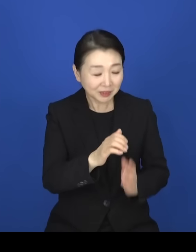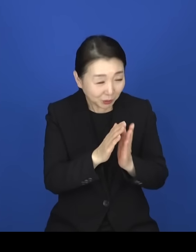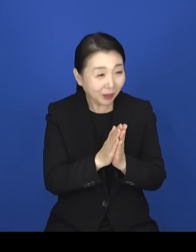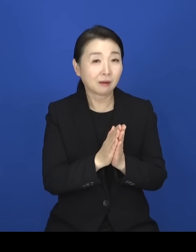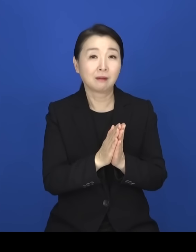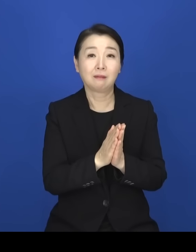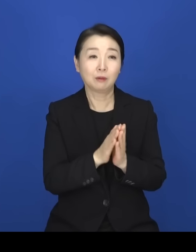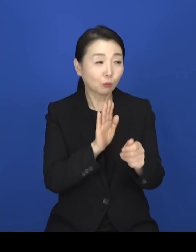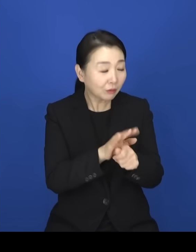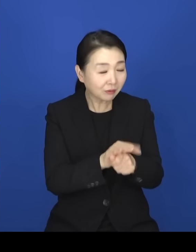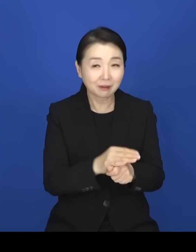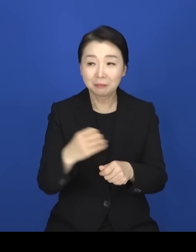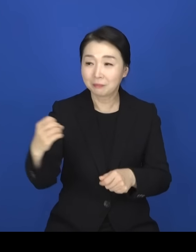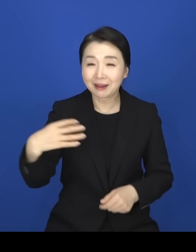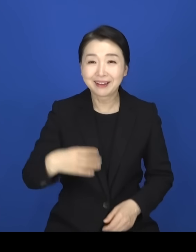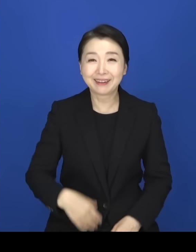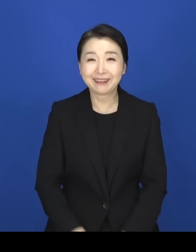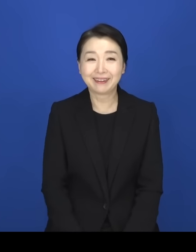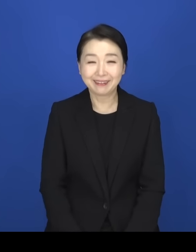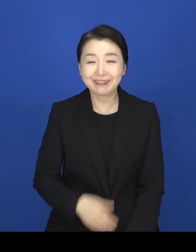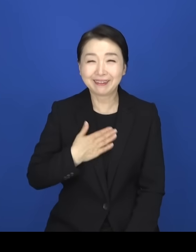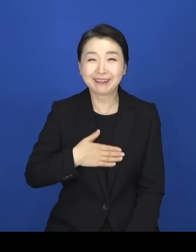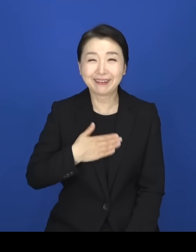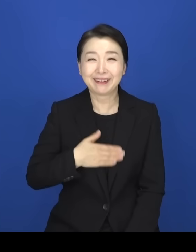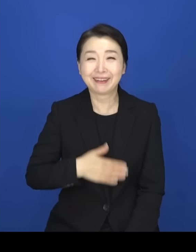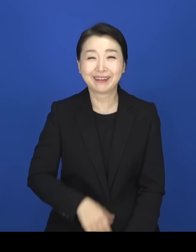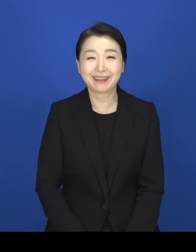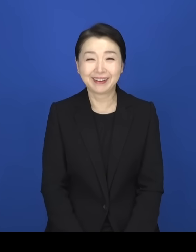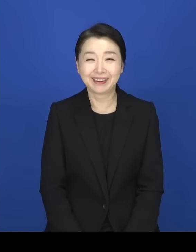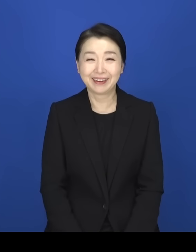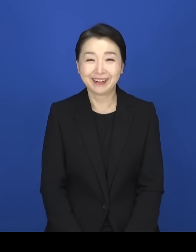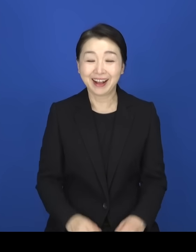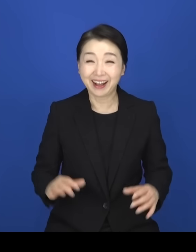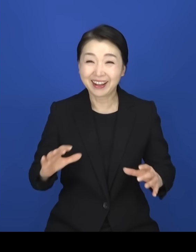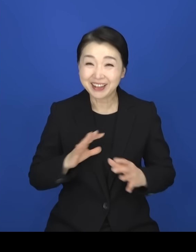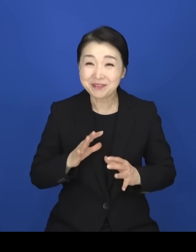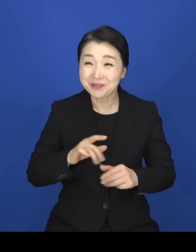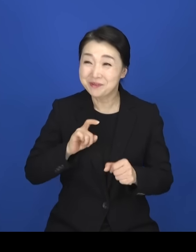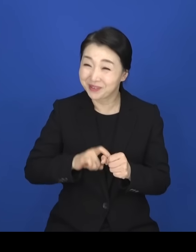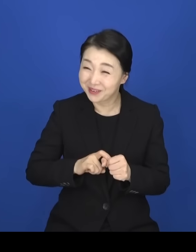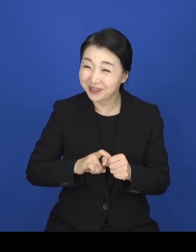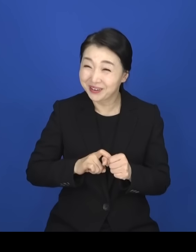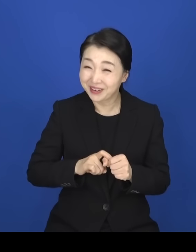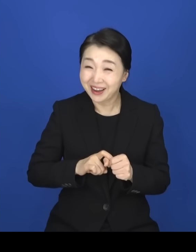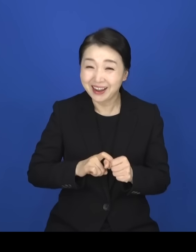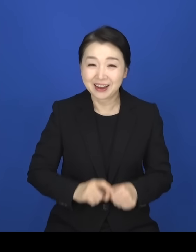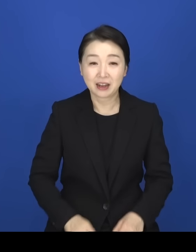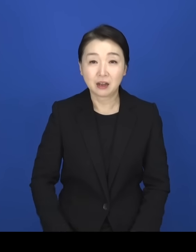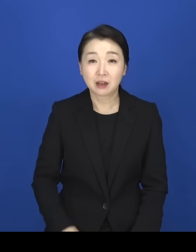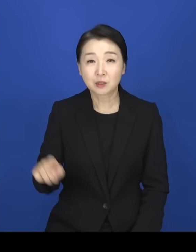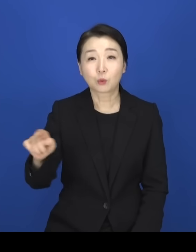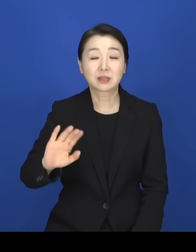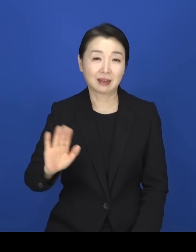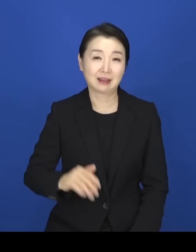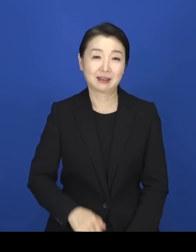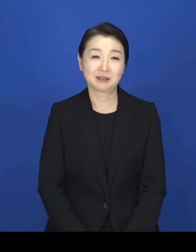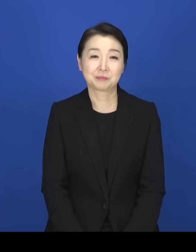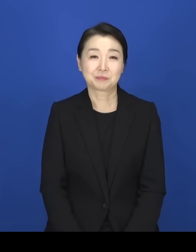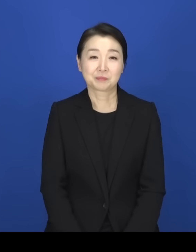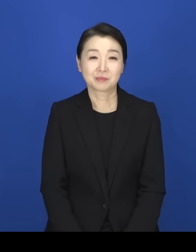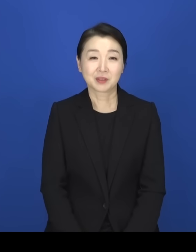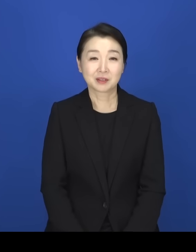기도할게. 그래서 내가 알았어 하고서는 깜짝 놀래켜주려고 하는구나. 알았어요. 네, 알았어요.